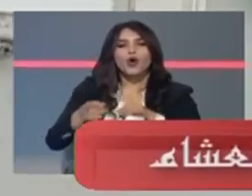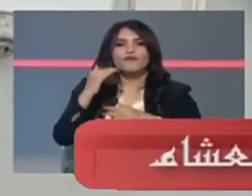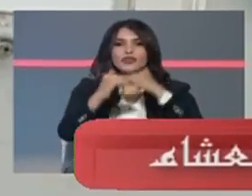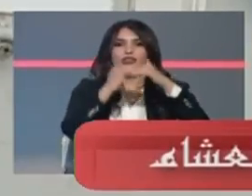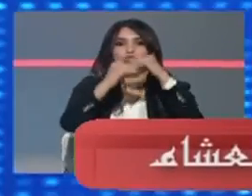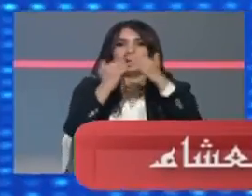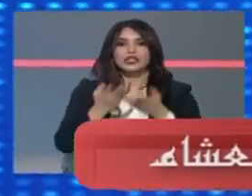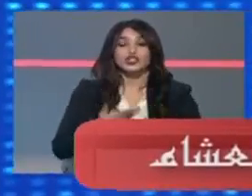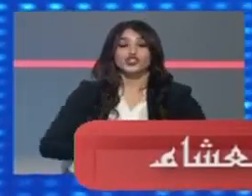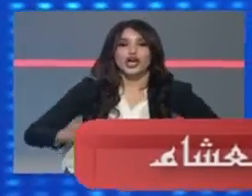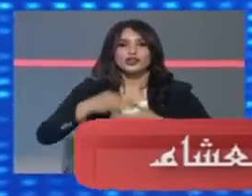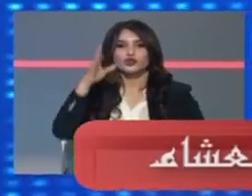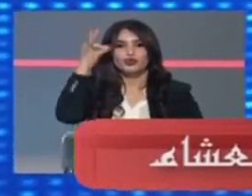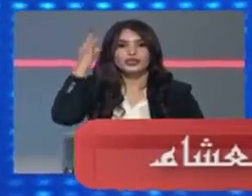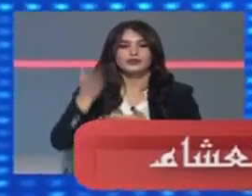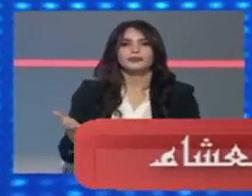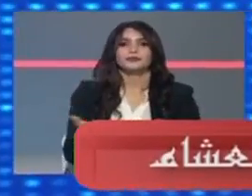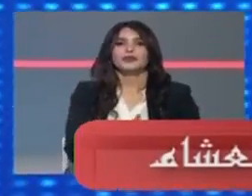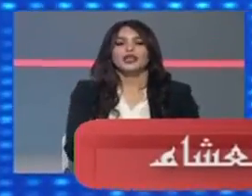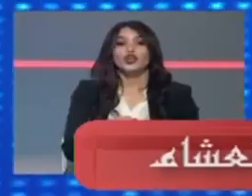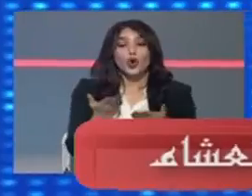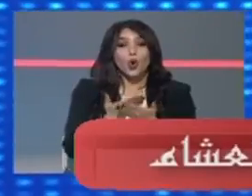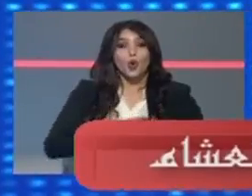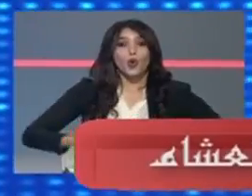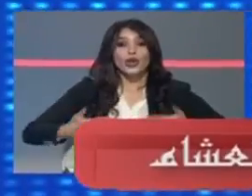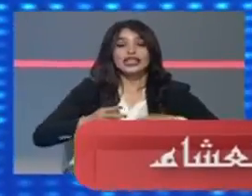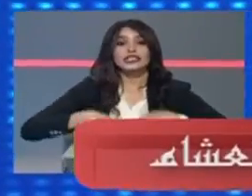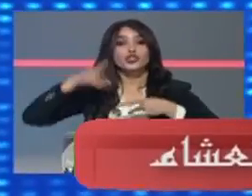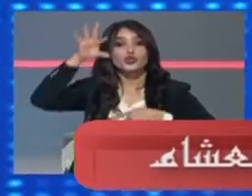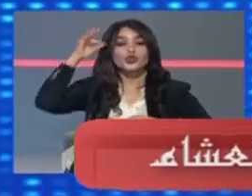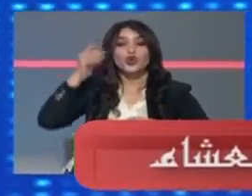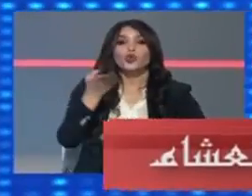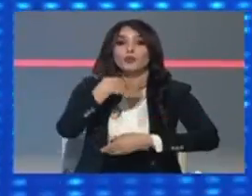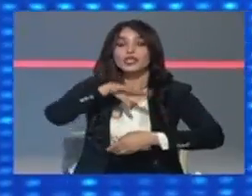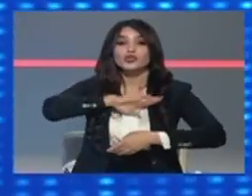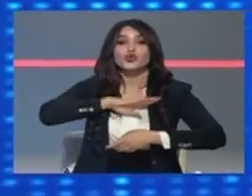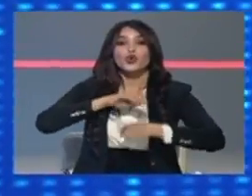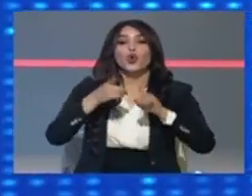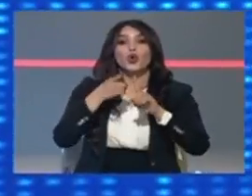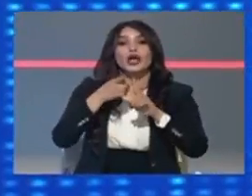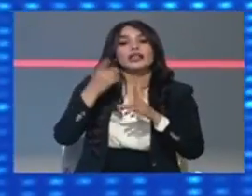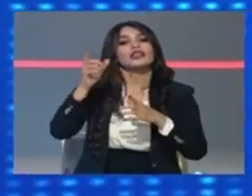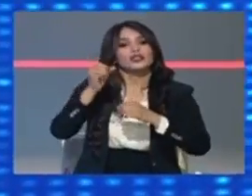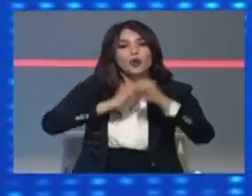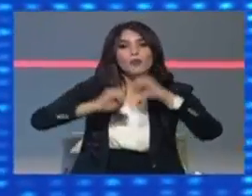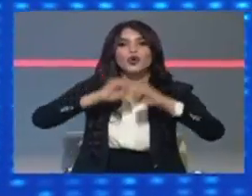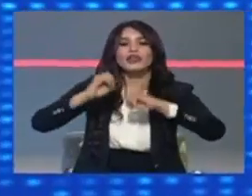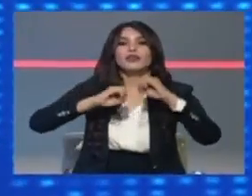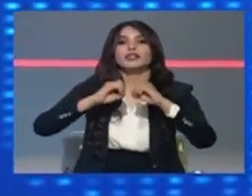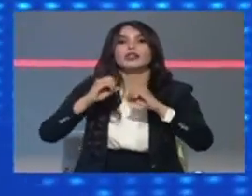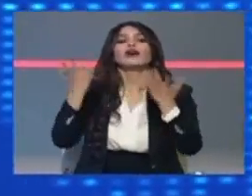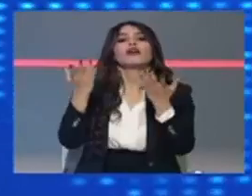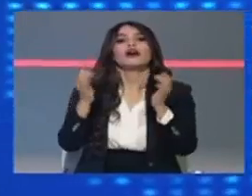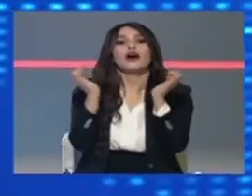يشهدها الوضع. الوضع الذي تعيشه تونس ودور منظمة الأعراف في دعم النسيج الاقتصادي والاجتماعي